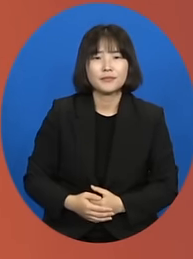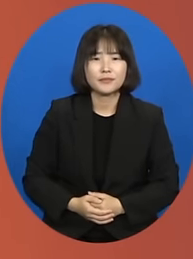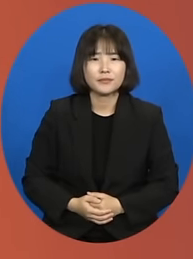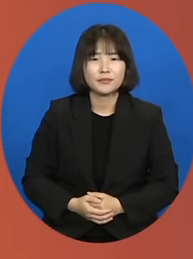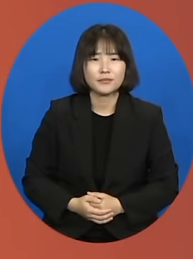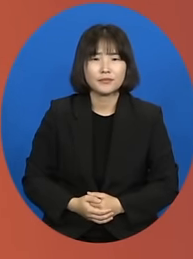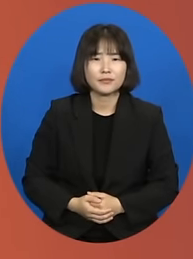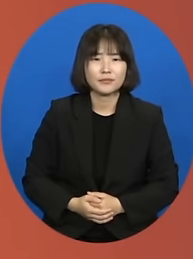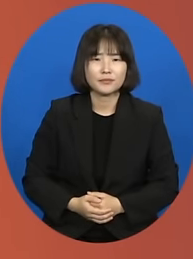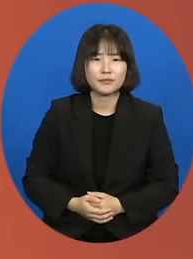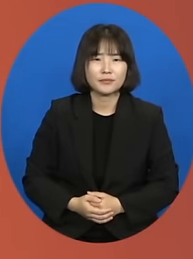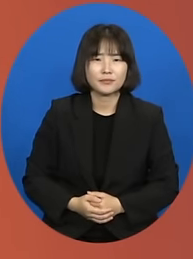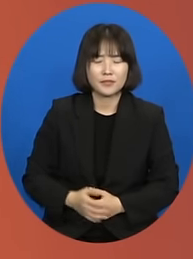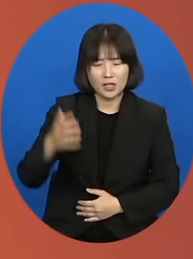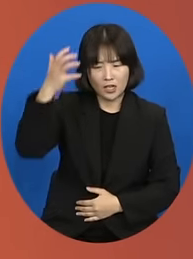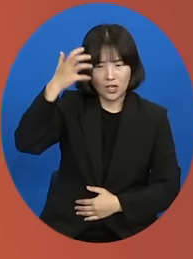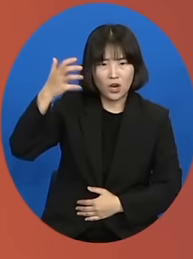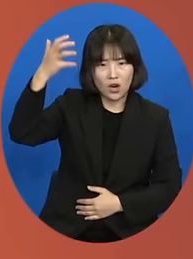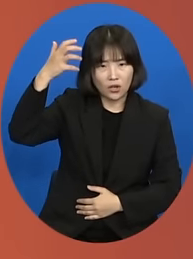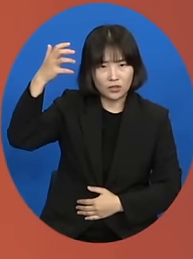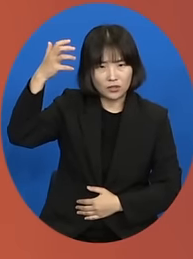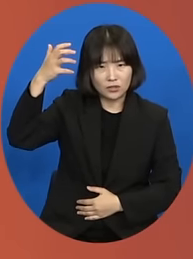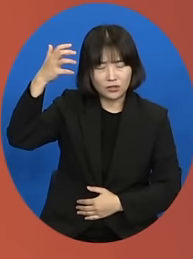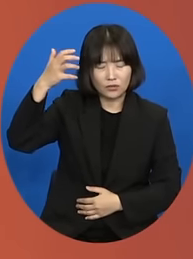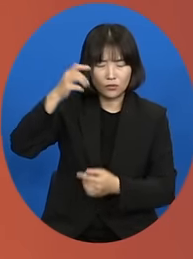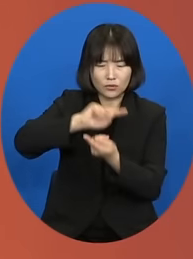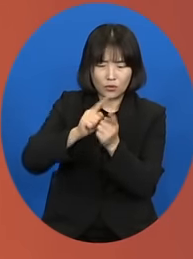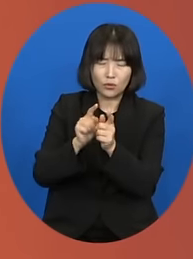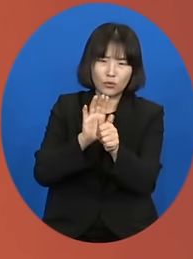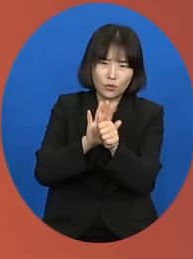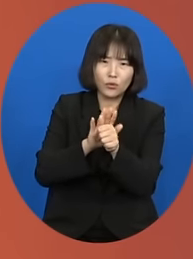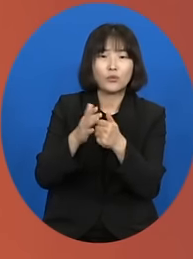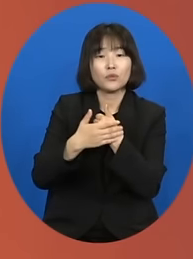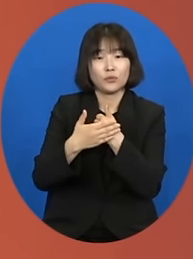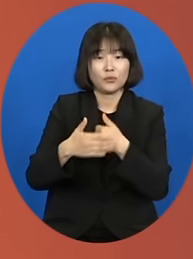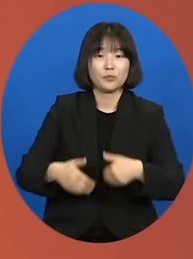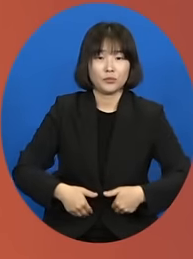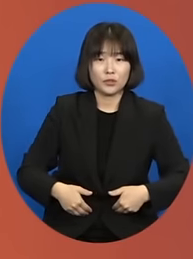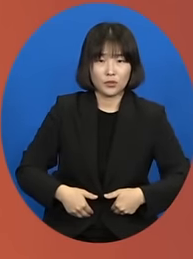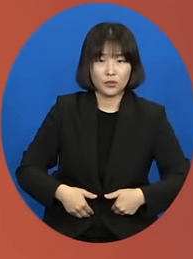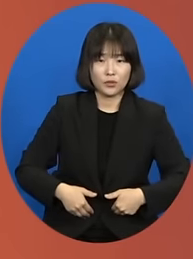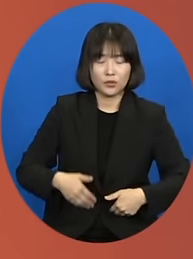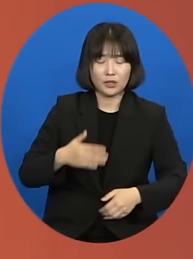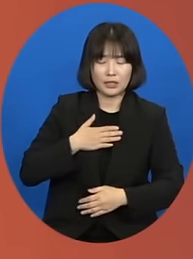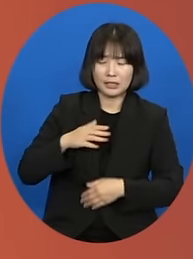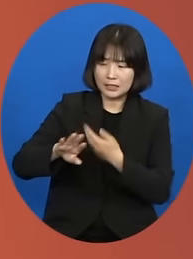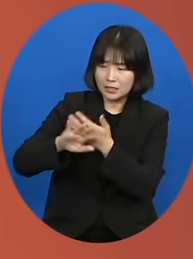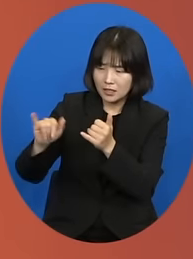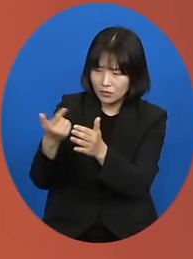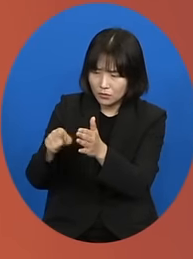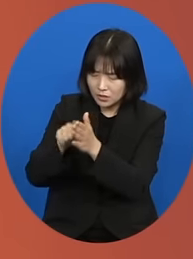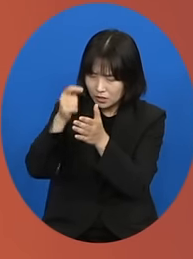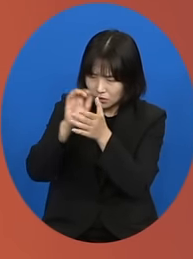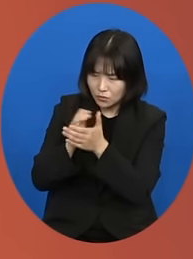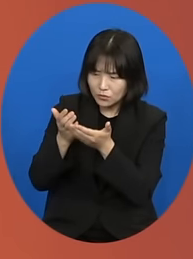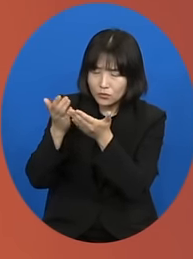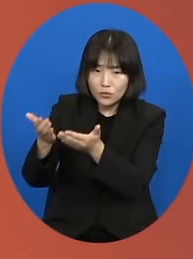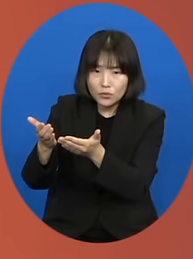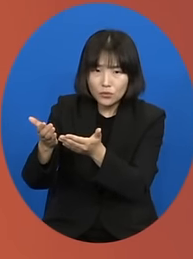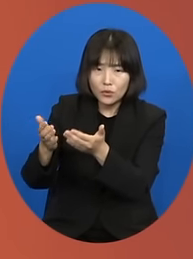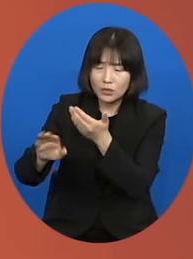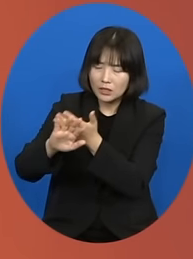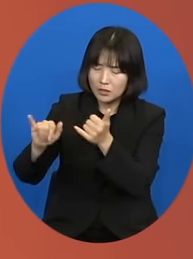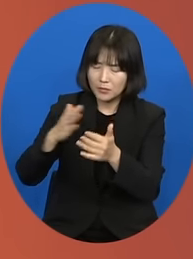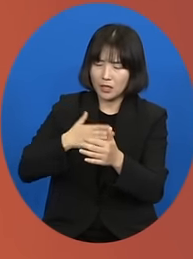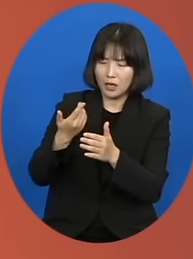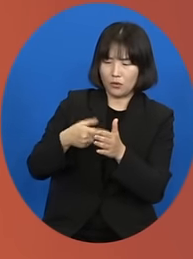우리에게는 이런 영적인 품앗이가 필요합니다. 내가 누군가를 위해서 기도하고 또 누군가가 나를 위해서 기도하고